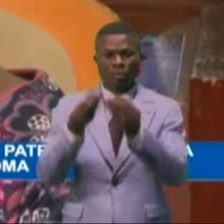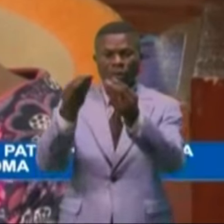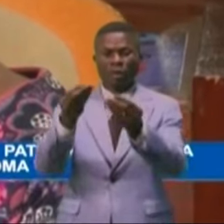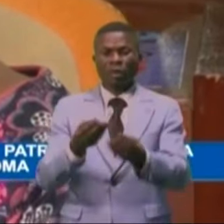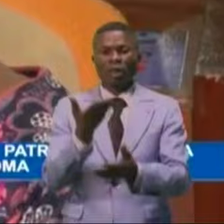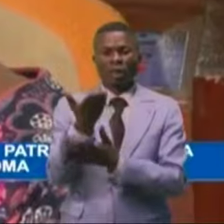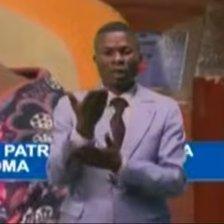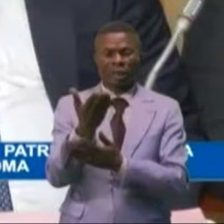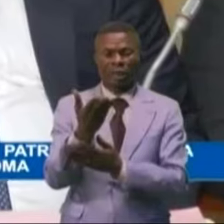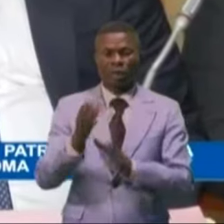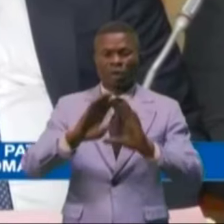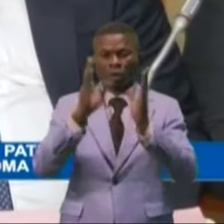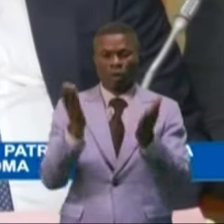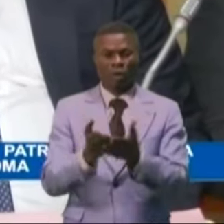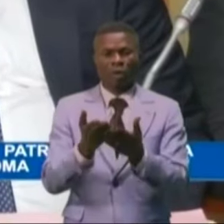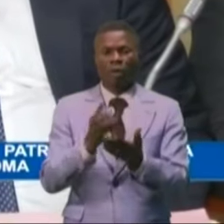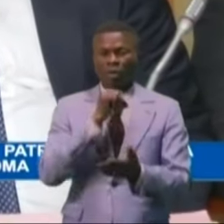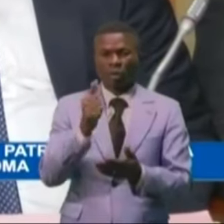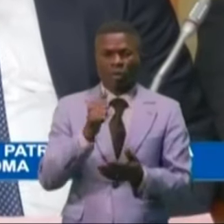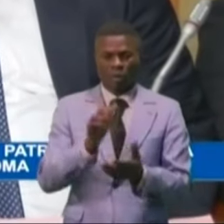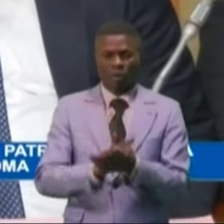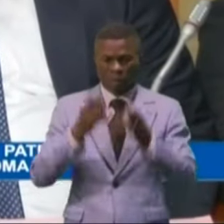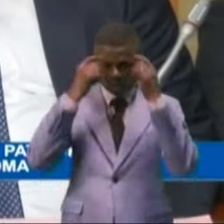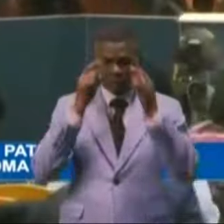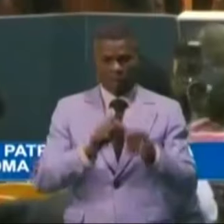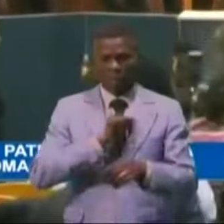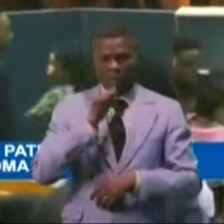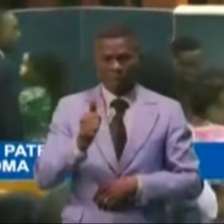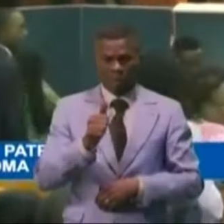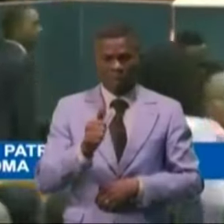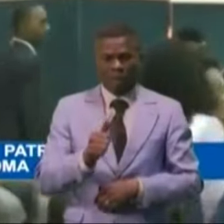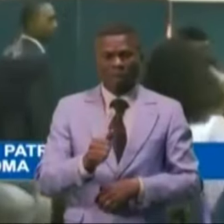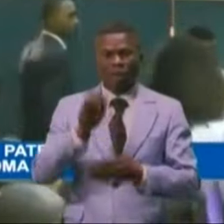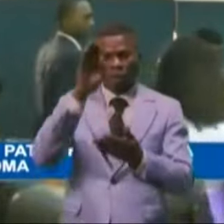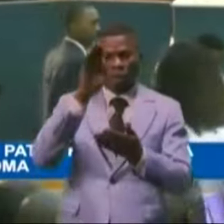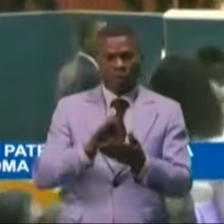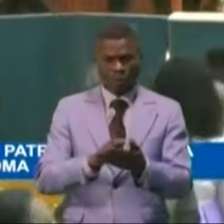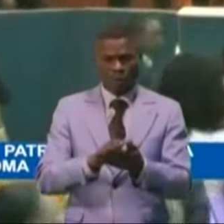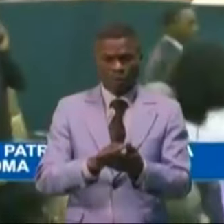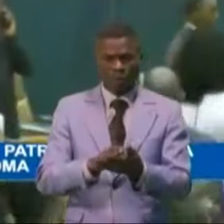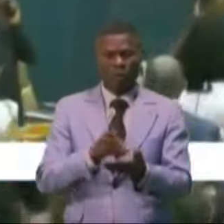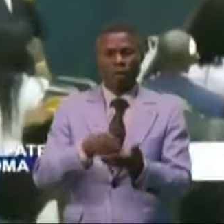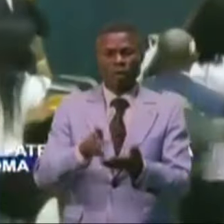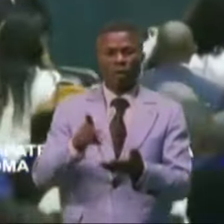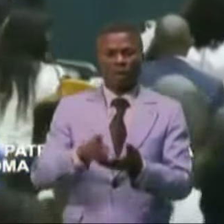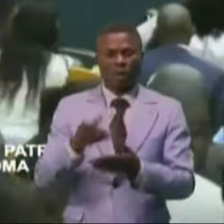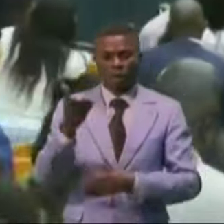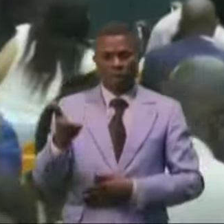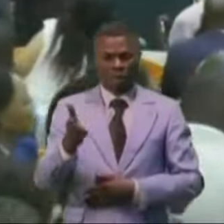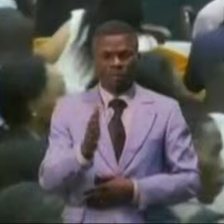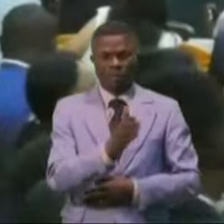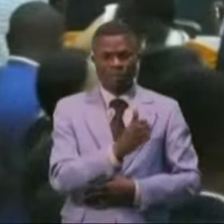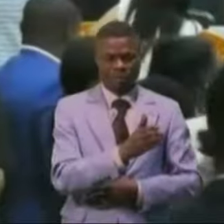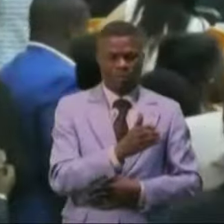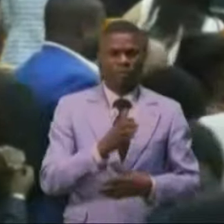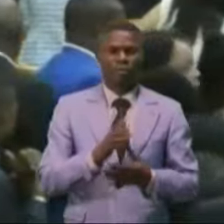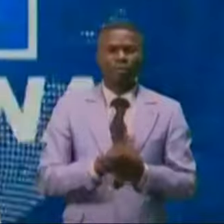de la commission sollicitant la levée de la mesure visant à restreindre les mouvements du précité.